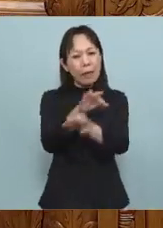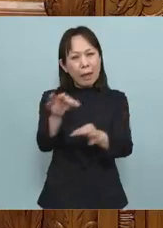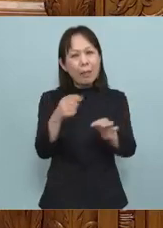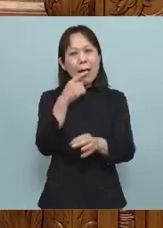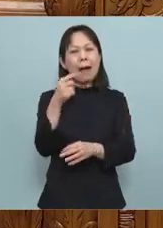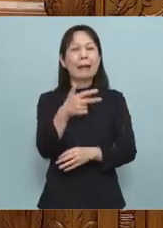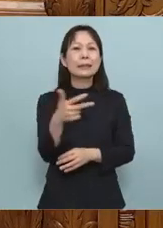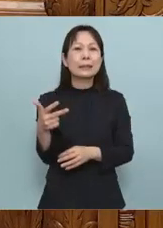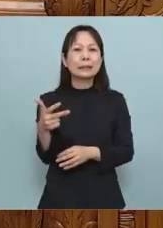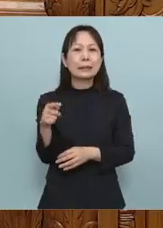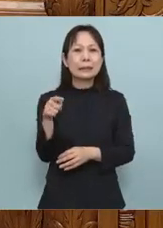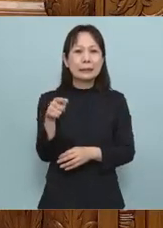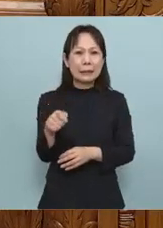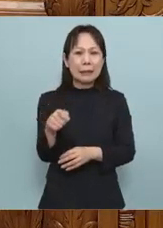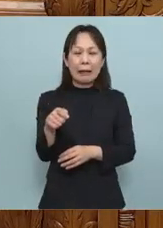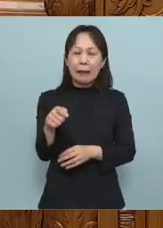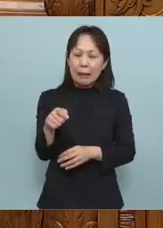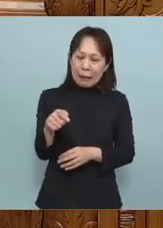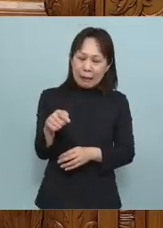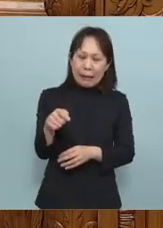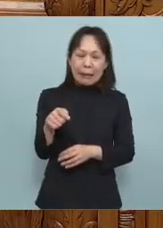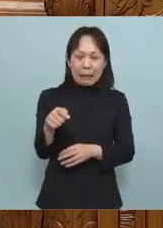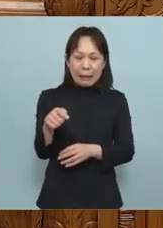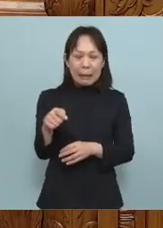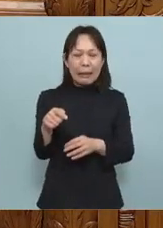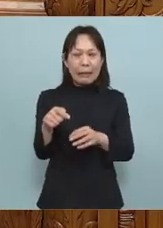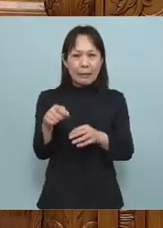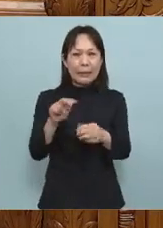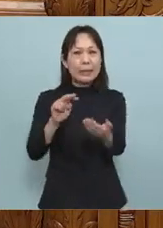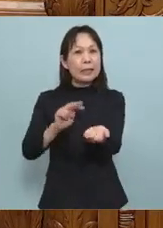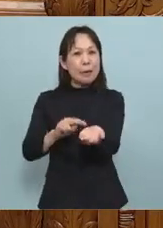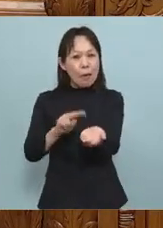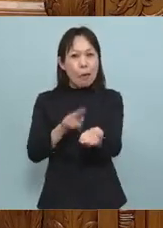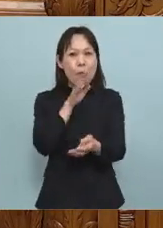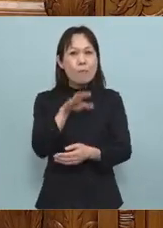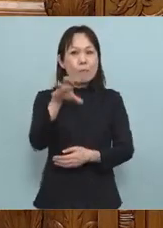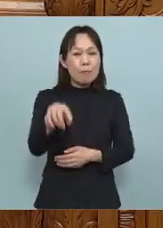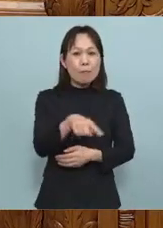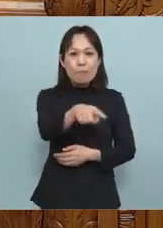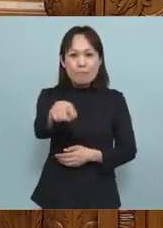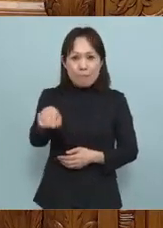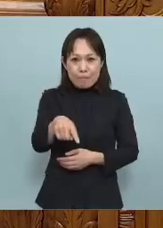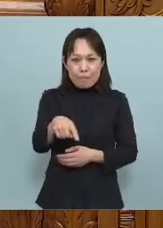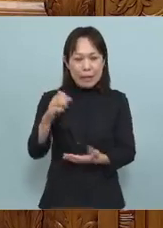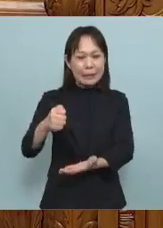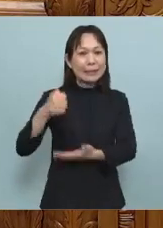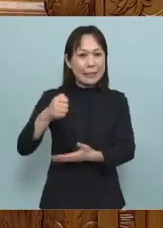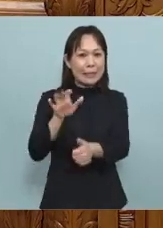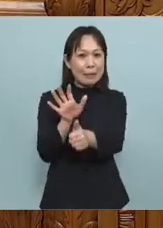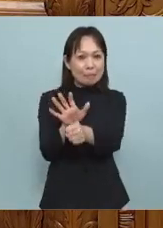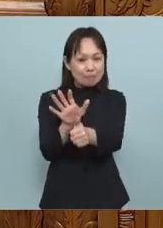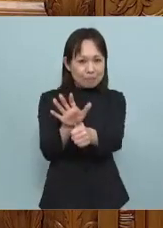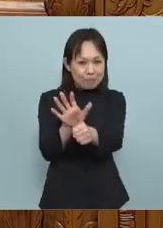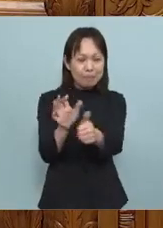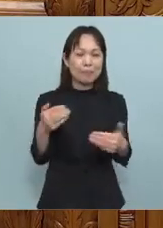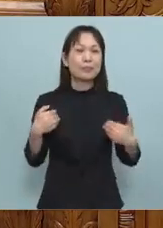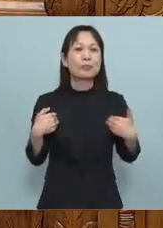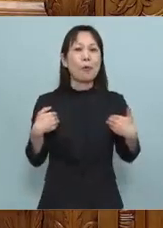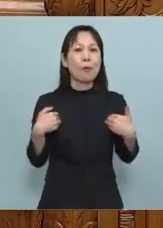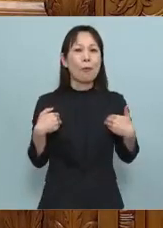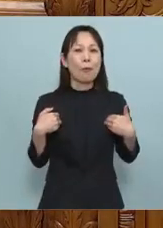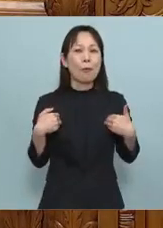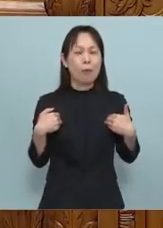最悪の事態を想定した体制を作るには、医療機関全体への財政支援が不可欠です。ところ